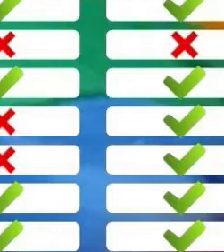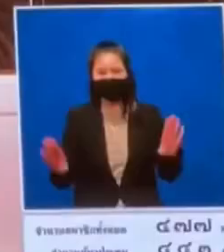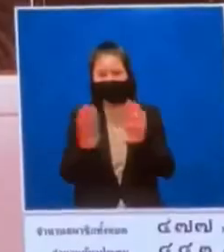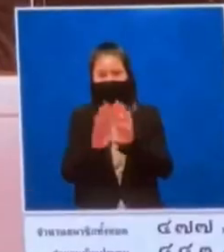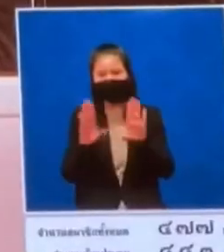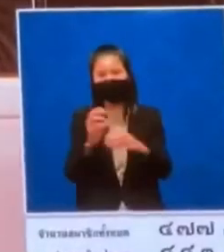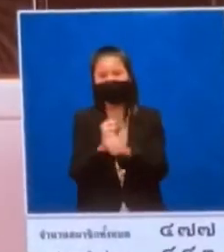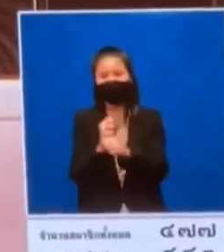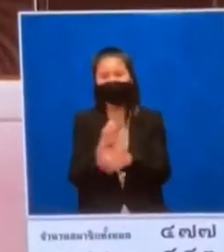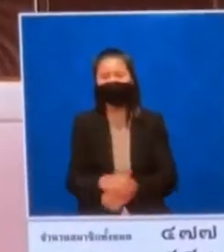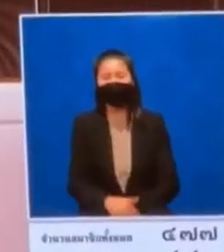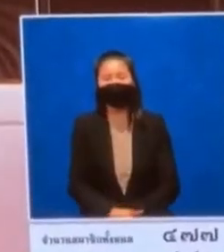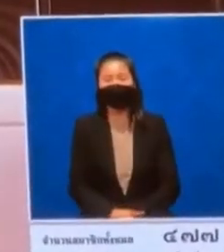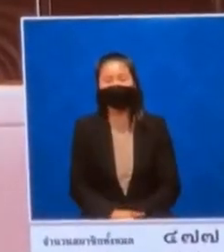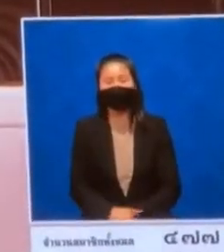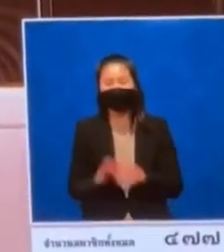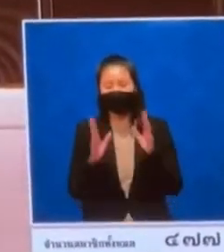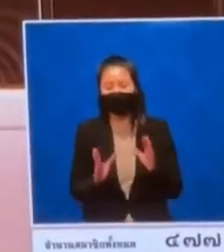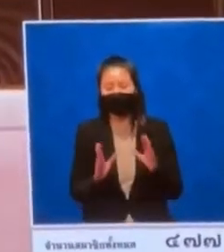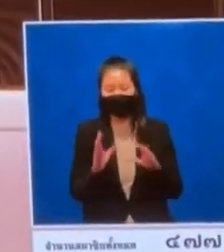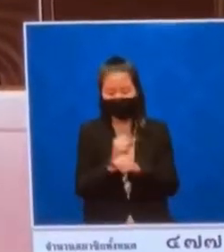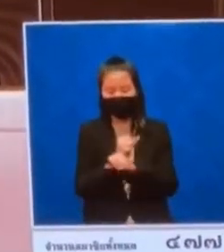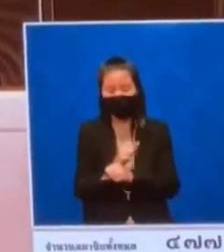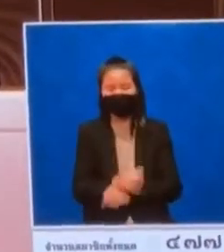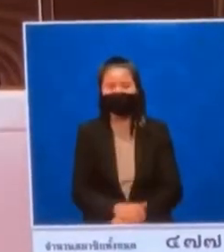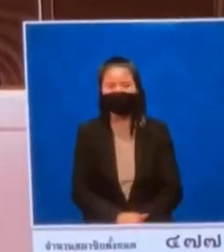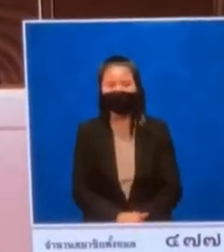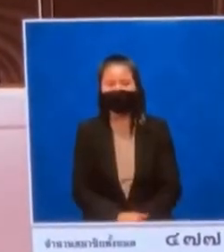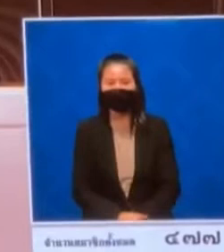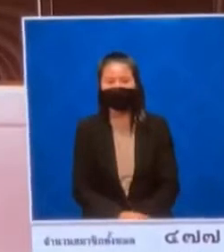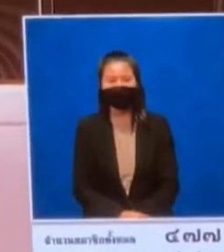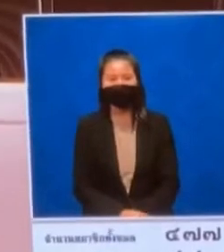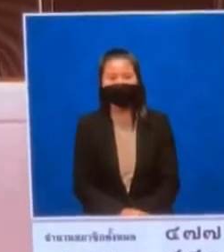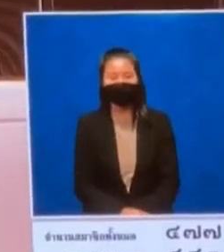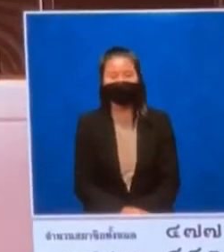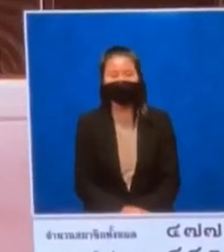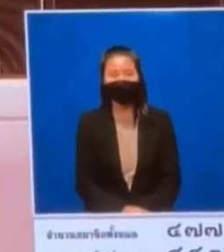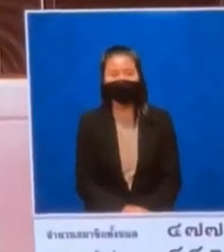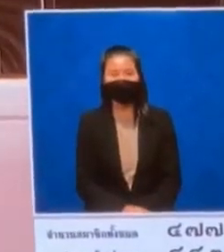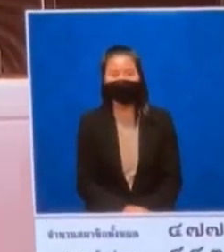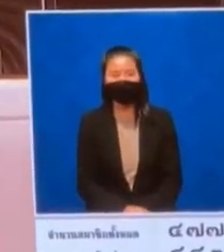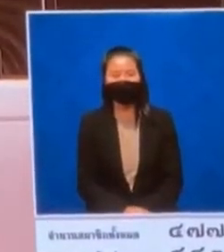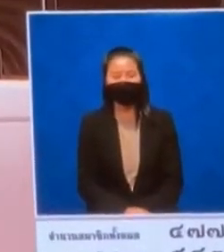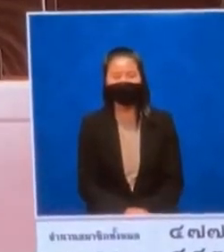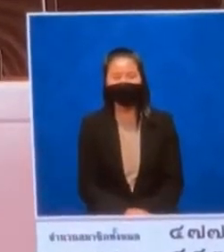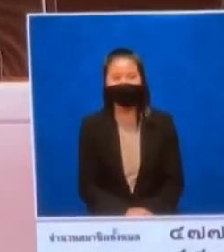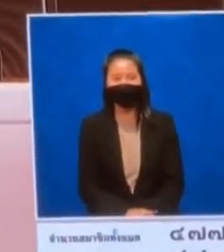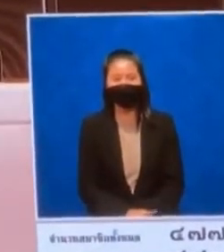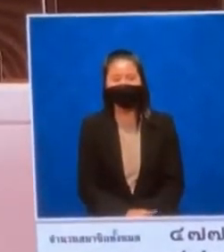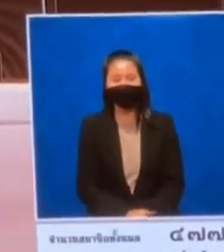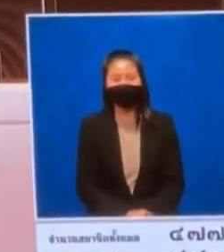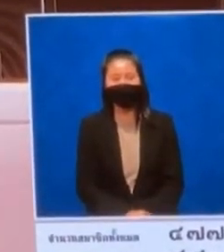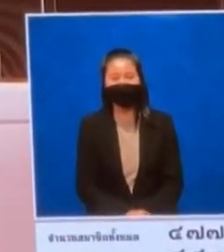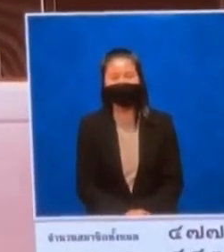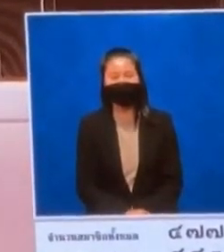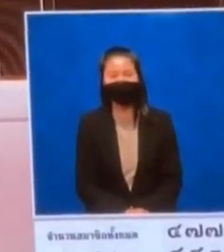คู่สมรส LGBT ด้วยนะครับเพราะฉะนั้นเนี่ยตรงเนี้ยมันก็จะเป็นจุดที่เราจะต่อสู้ให้กฎหมายเนี่ยออกมามี2ร่าง